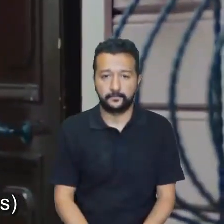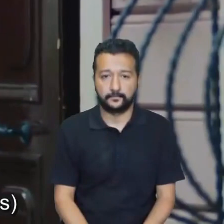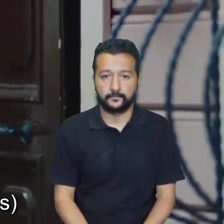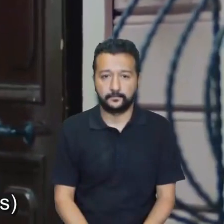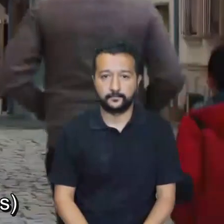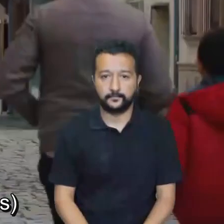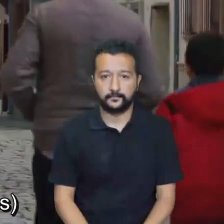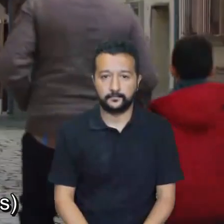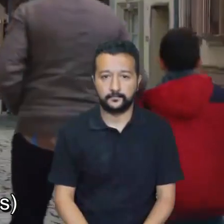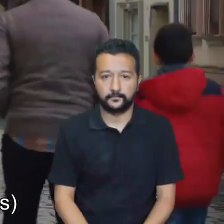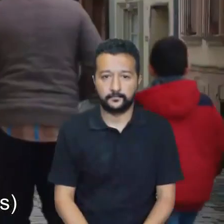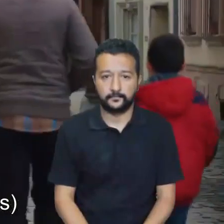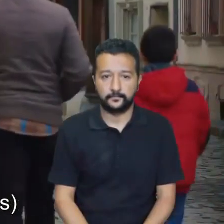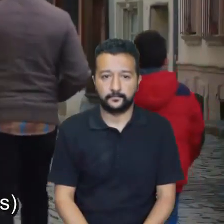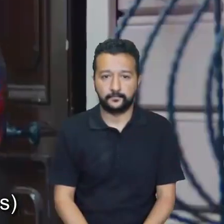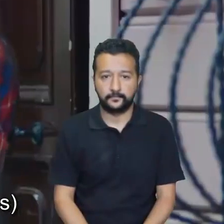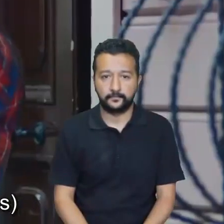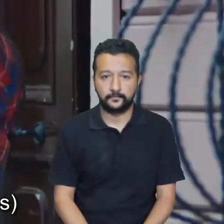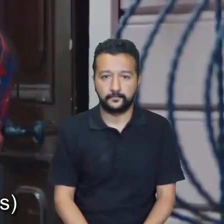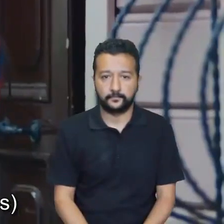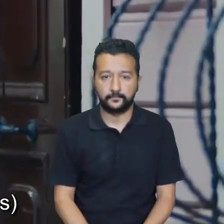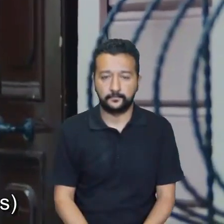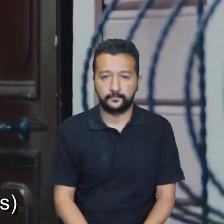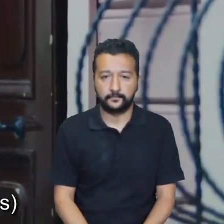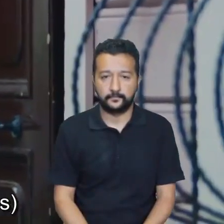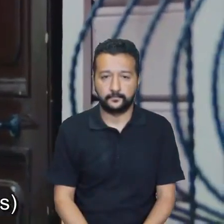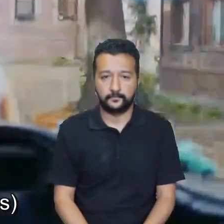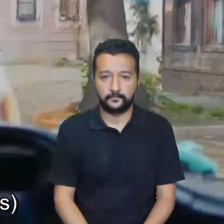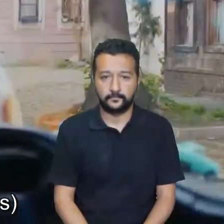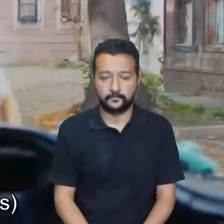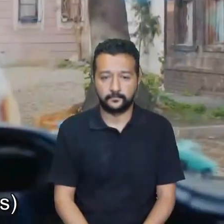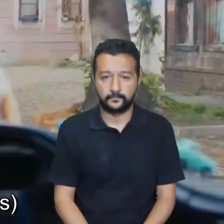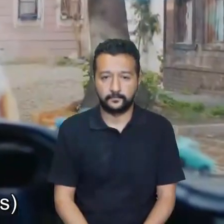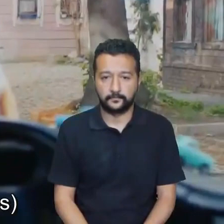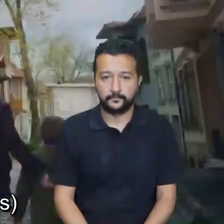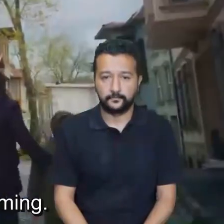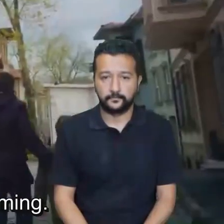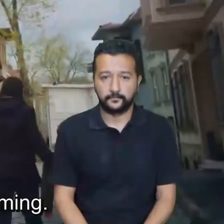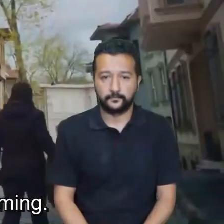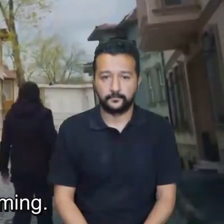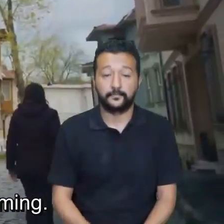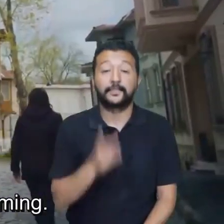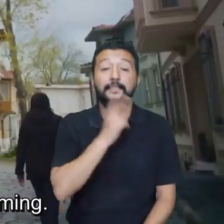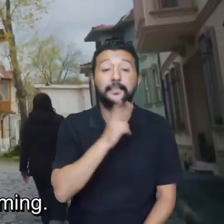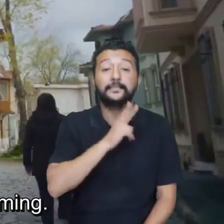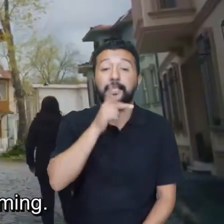uzun saçlı, duru gülüşüyle arkasını dönüp baktı. Sokağın başında duralayan minibüse gülümseyerek bakıyor.